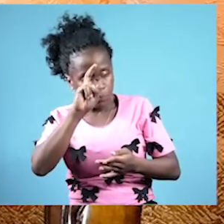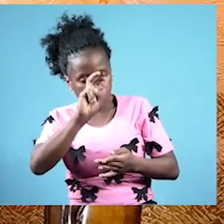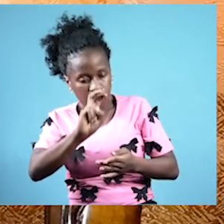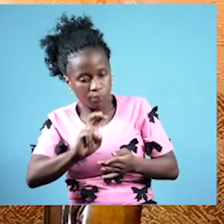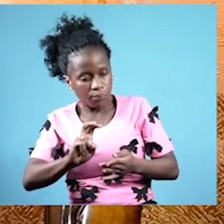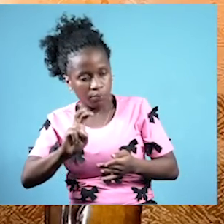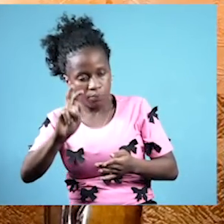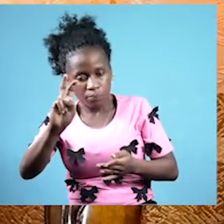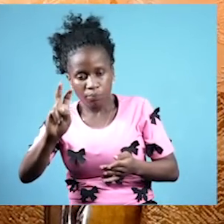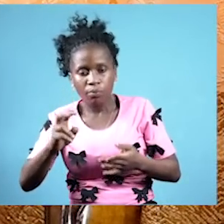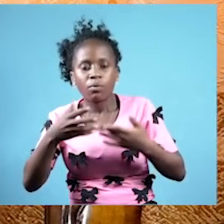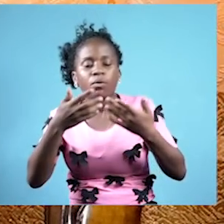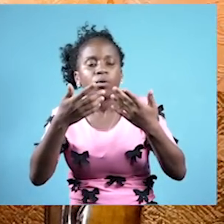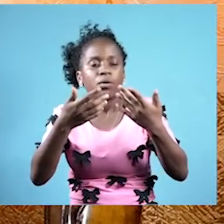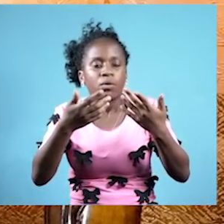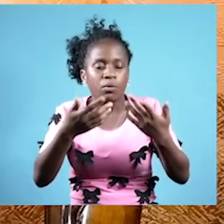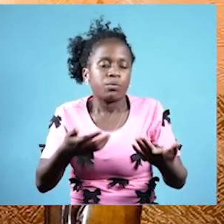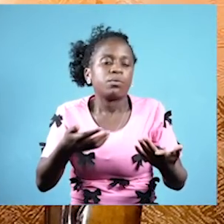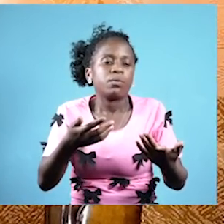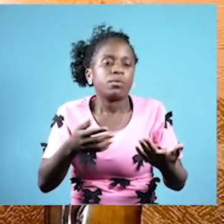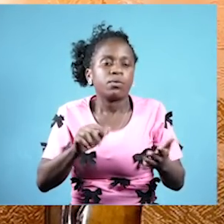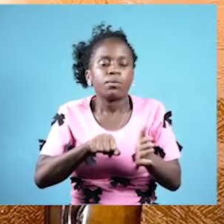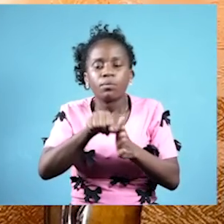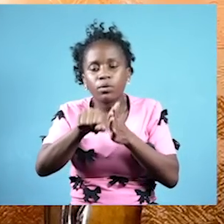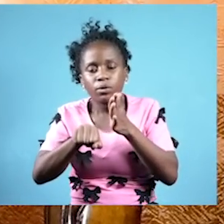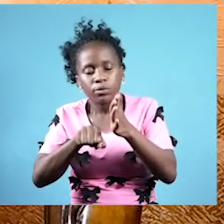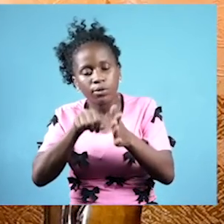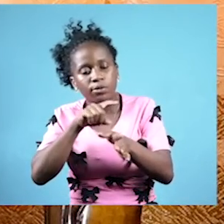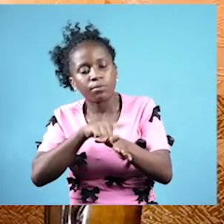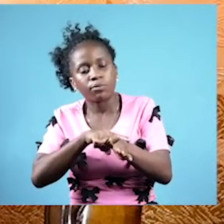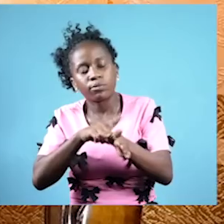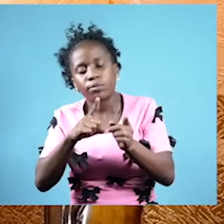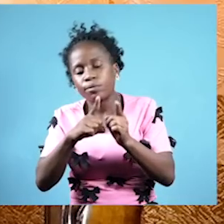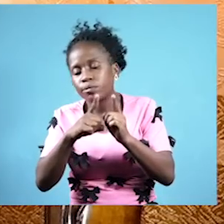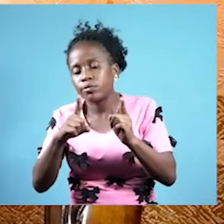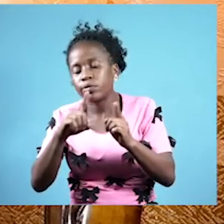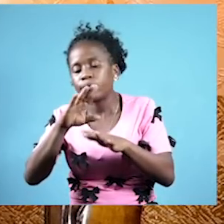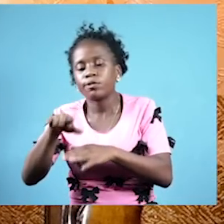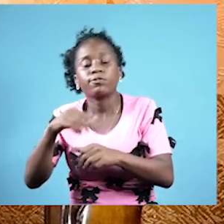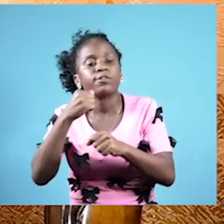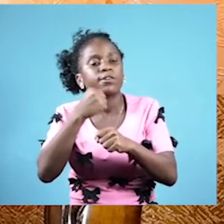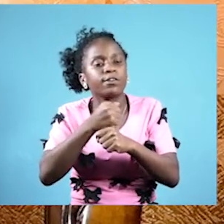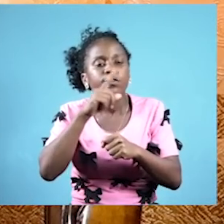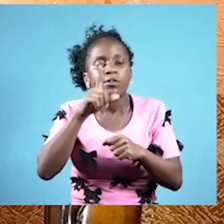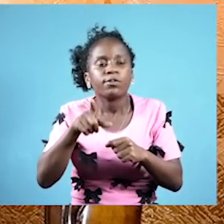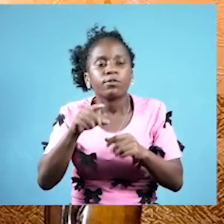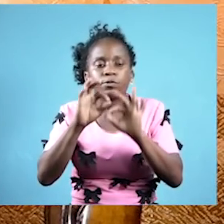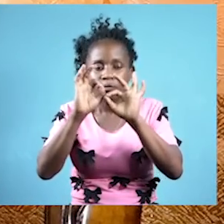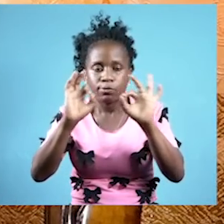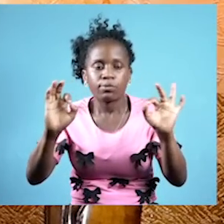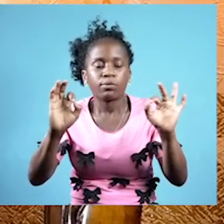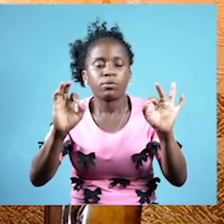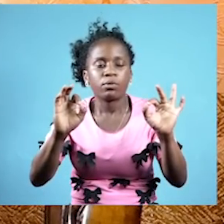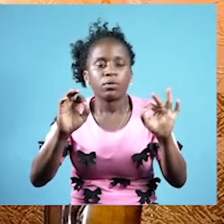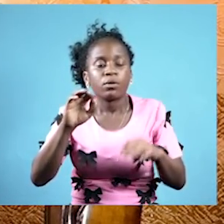kuangalia wakasema ni ajabu kwamba mitambo hii imesimama kwa kipindi kirefu namna hii lakini iko katika